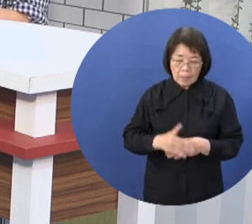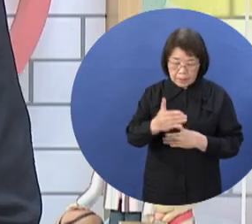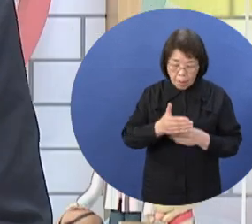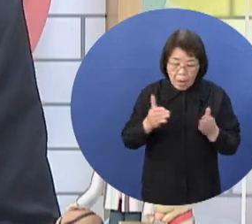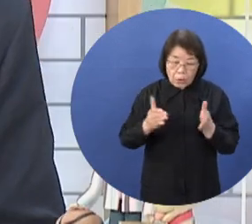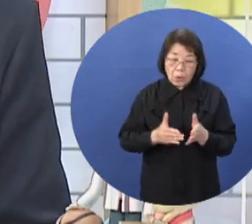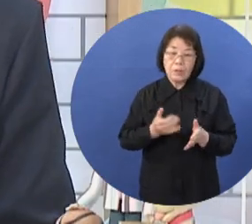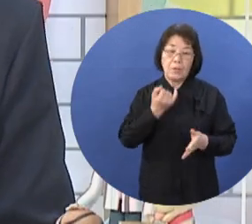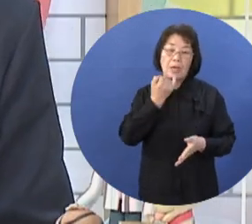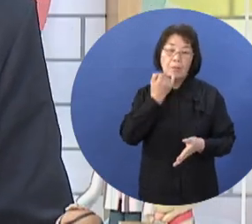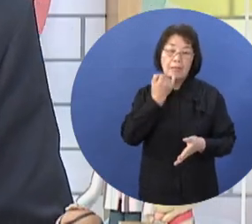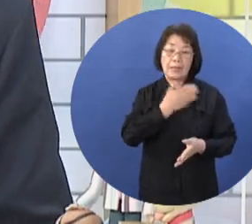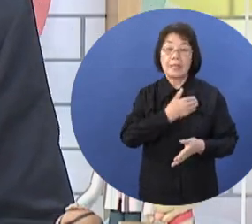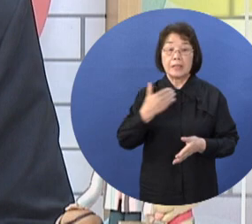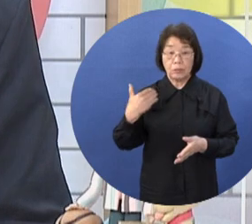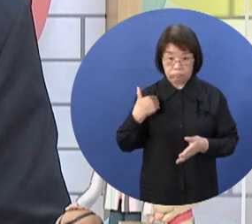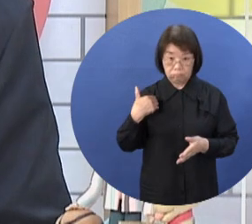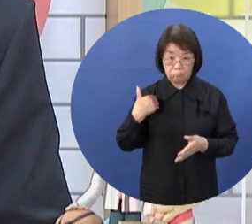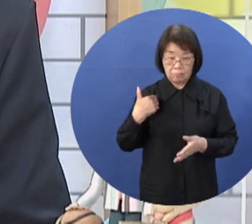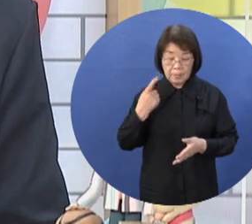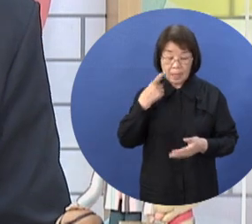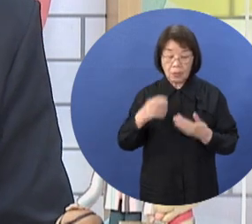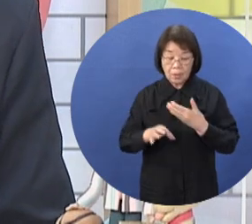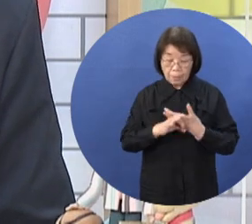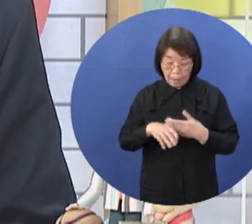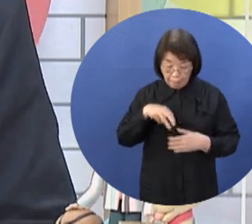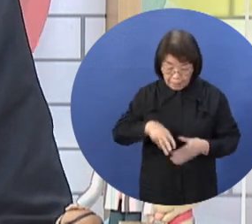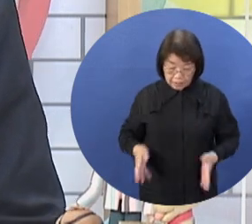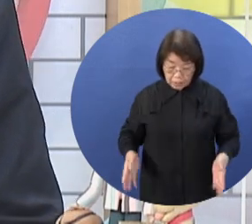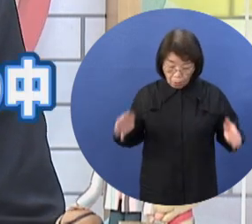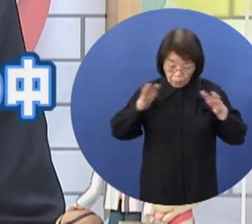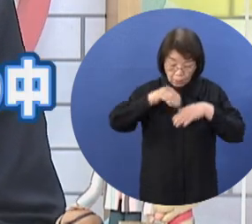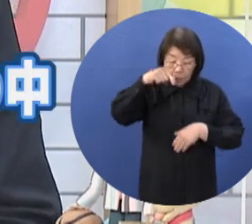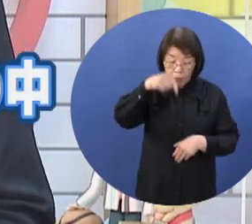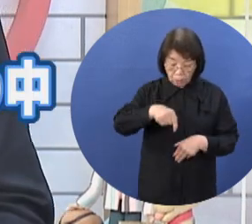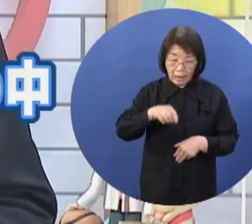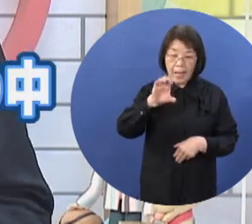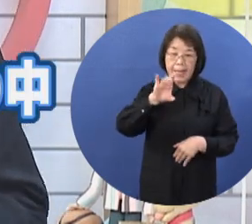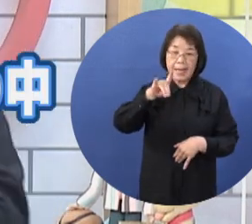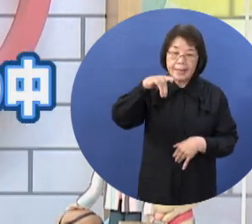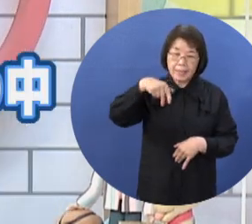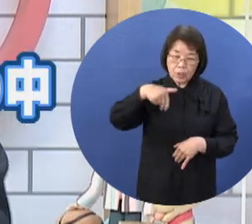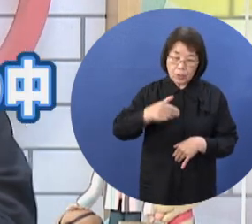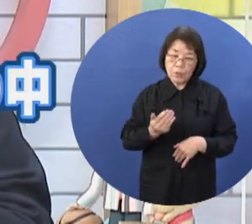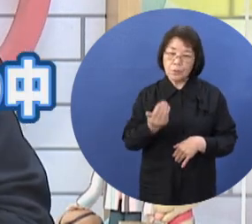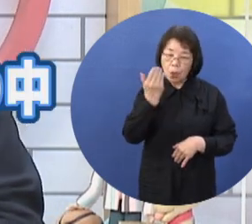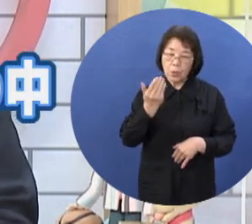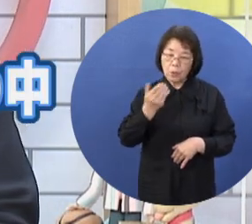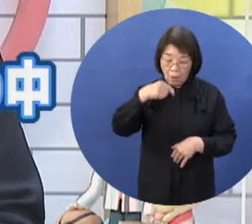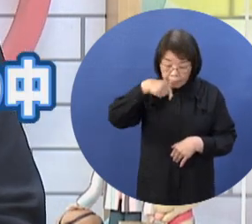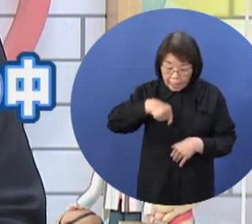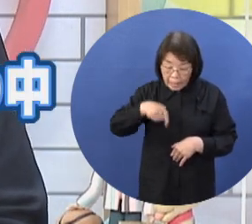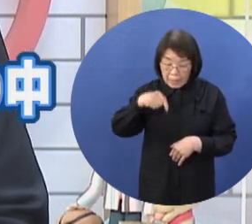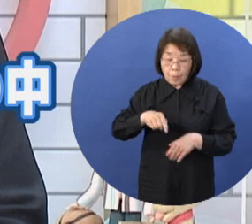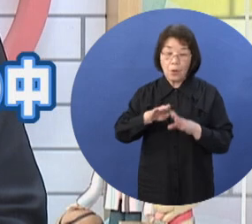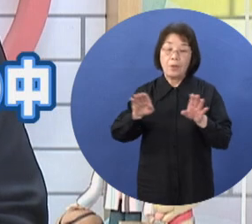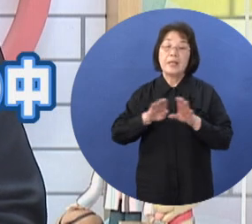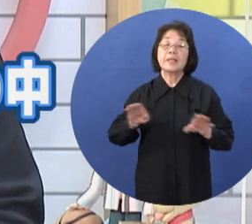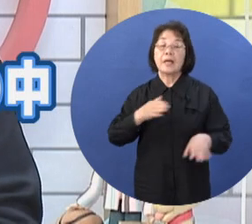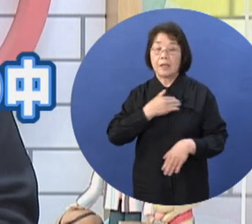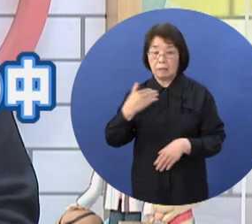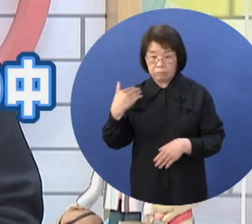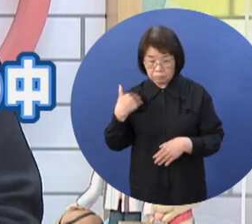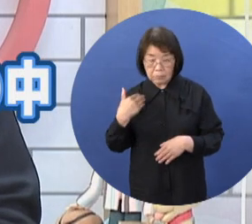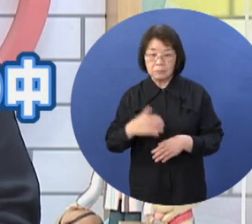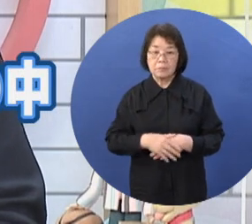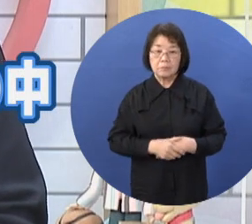ので、ちょっと映像にもありましたけど、マンションの前であったりとか、エキスポシティの中であったりとか、もう本当にさまざまな